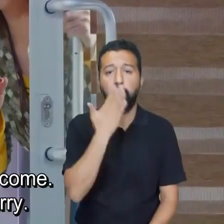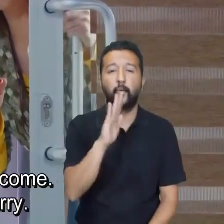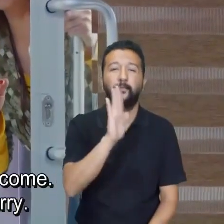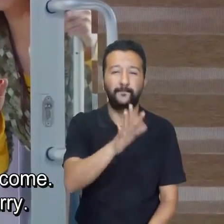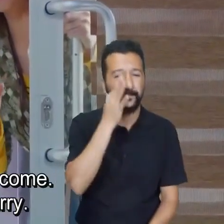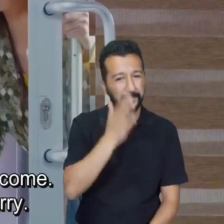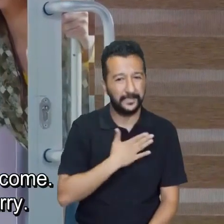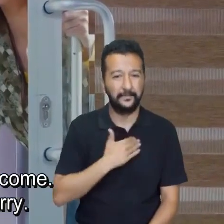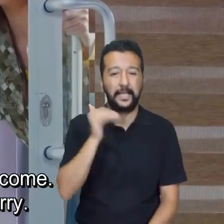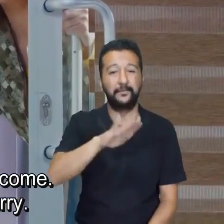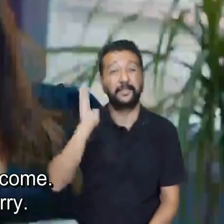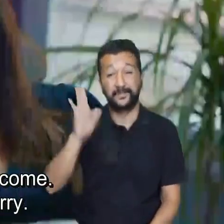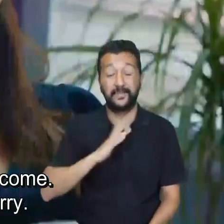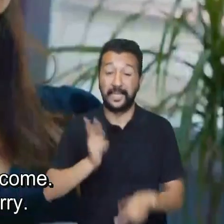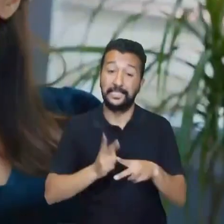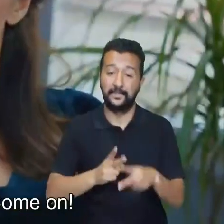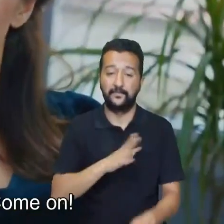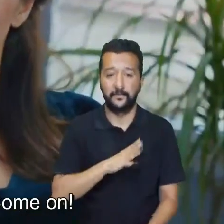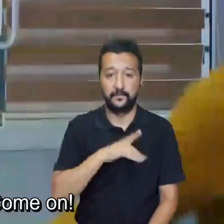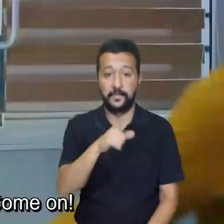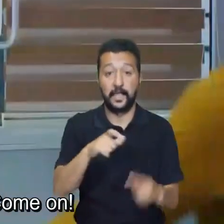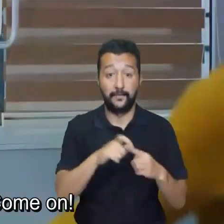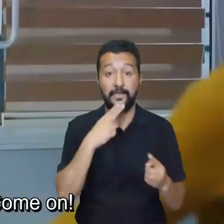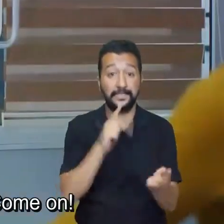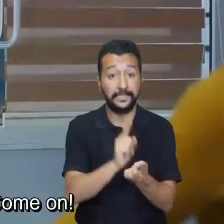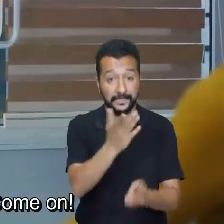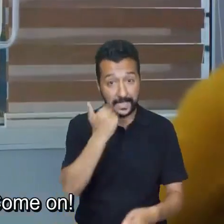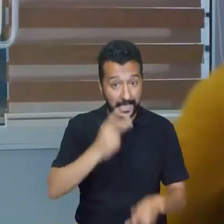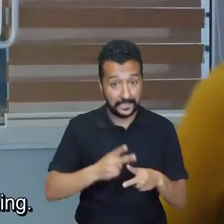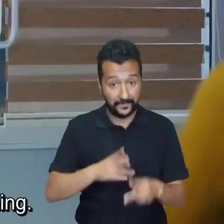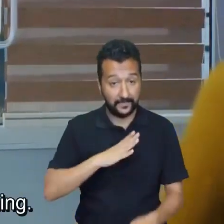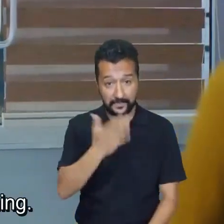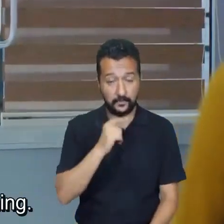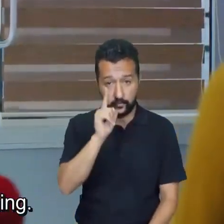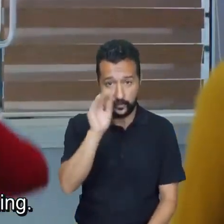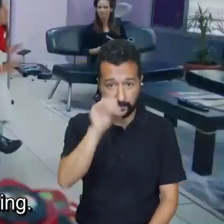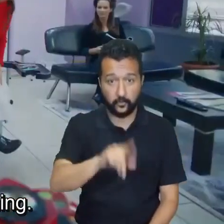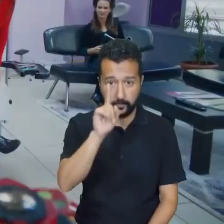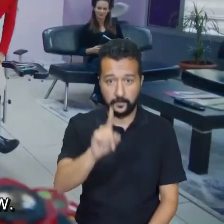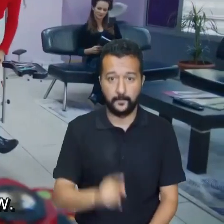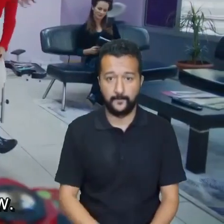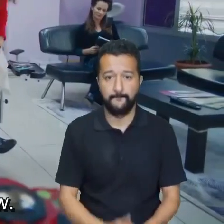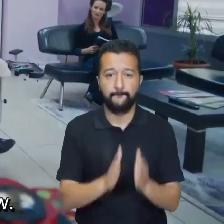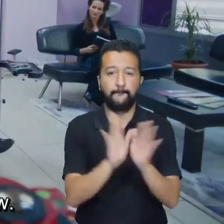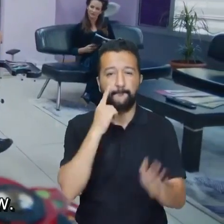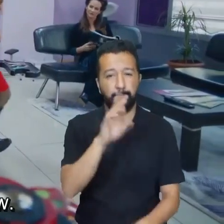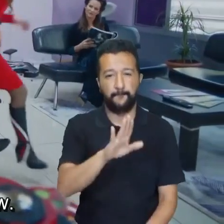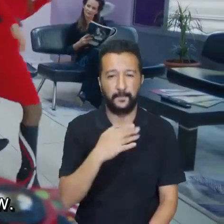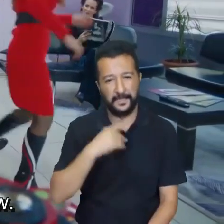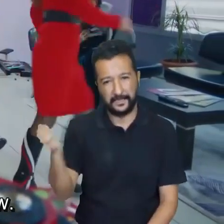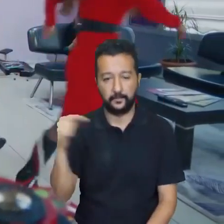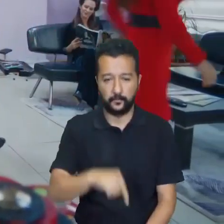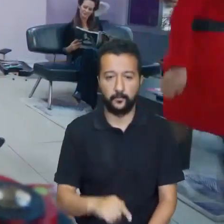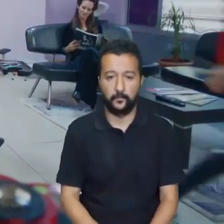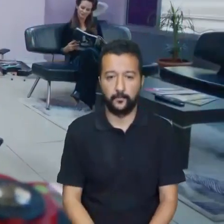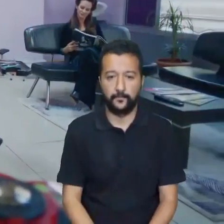Yok canım, gelmeyeyim, gideceğim, acelem var. Emel kız, acelem var diyorum, gelsene. Tamam, geliyorum. Hadi. Kusura bakmayın kızlar, hemen